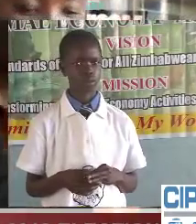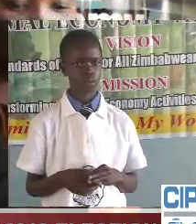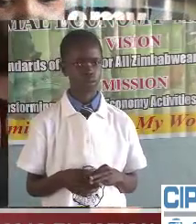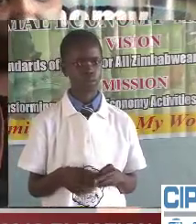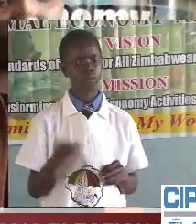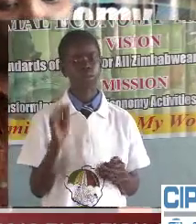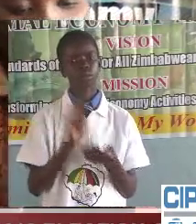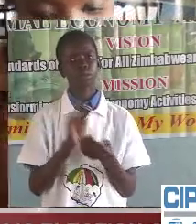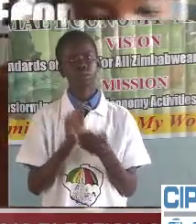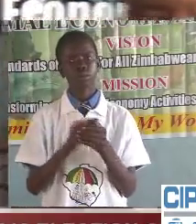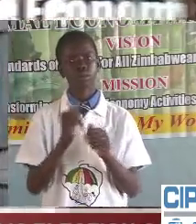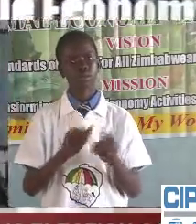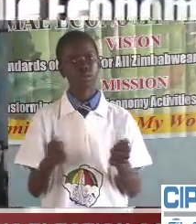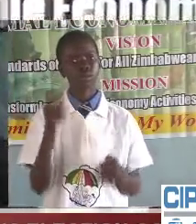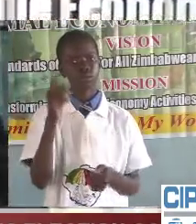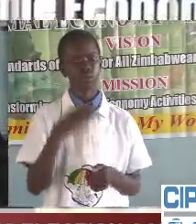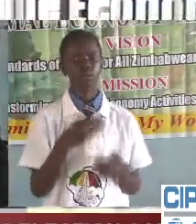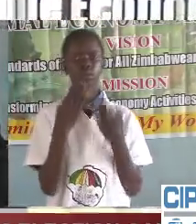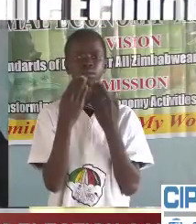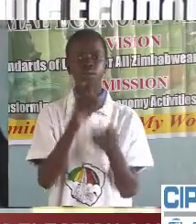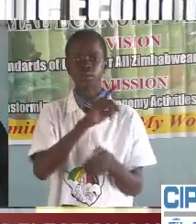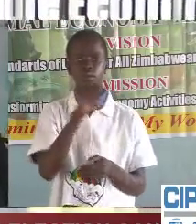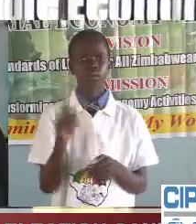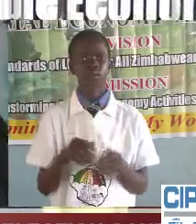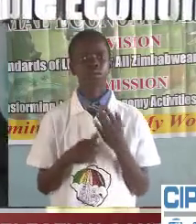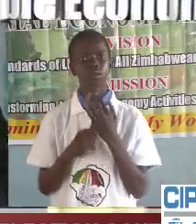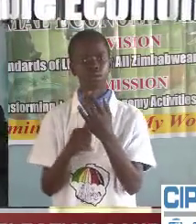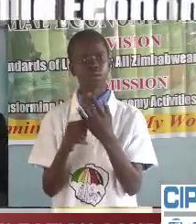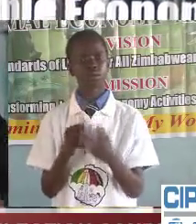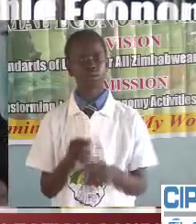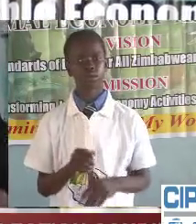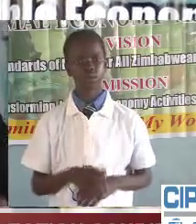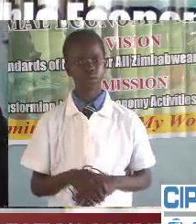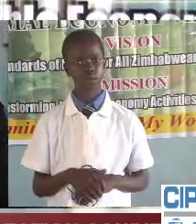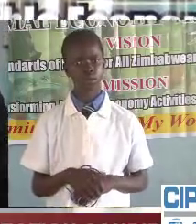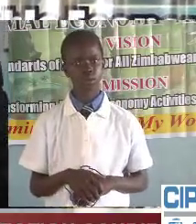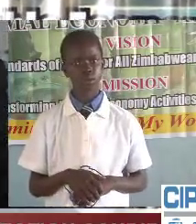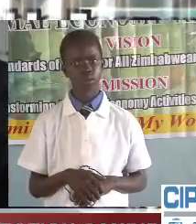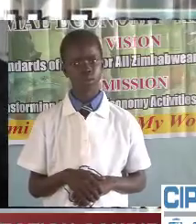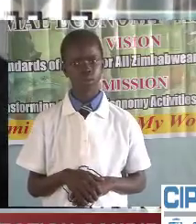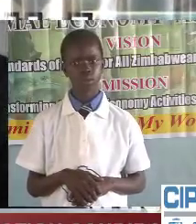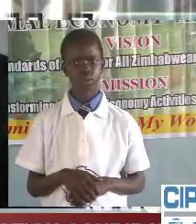Maita zvakanaka amai, mabvunza mubvunzo wakanaka zvikuru kwazvo.